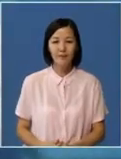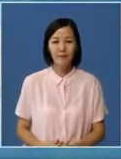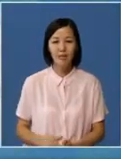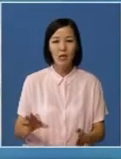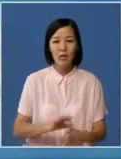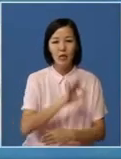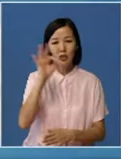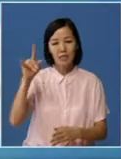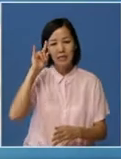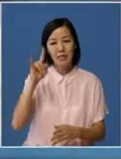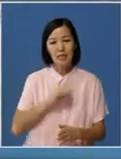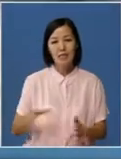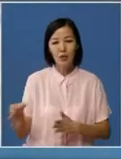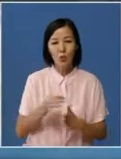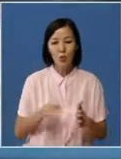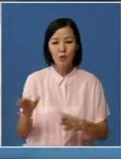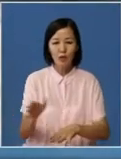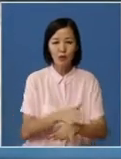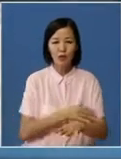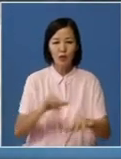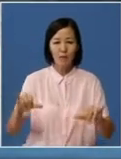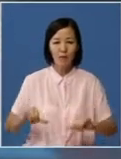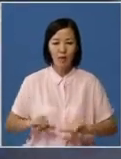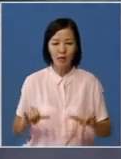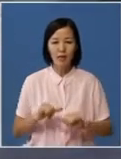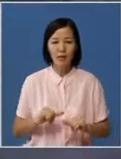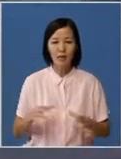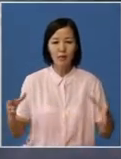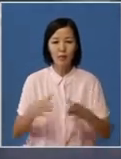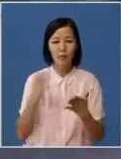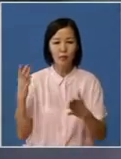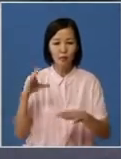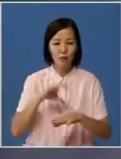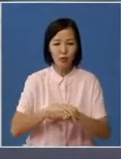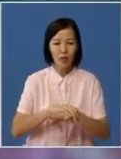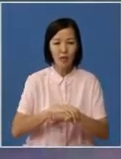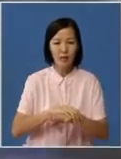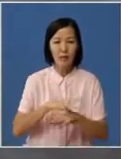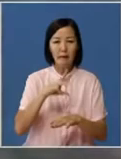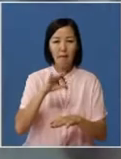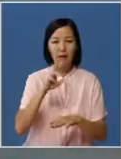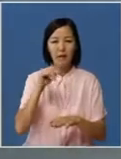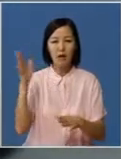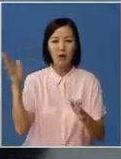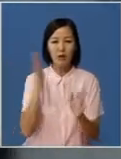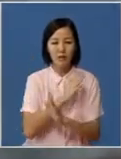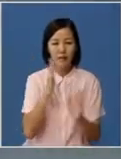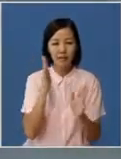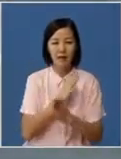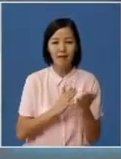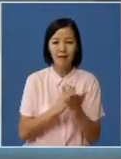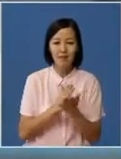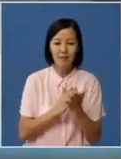Шығыс Қазақстан облысында ұзақ уақыт бойы браконьерлікпен айналысып келген топ ұсталды. Олар Марқакөл мемлекеттік табиғи қорығының